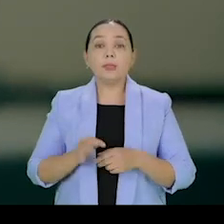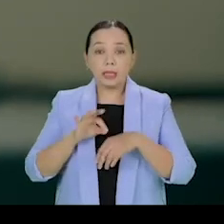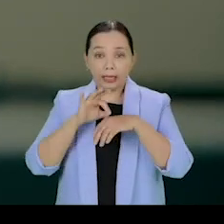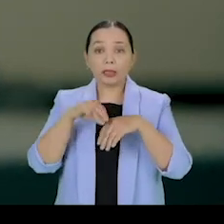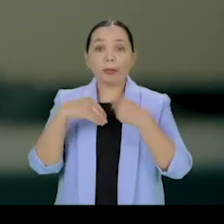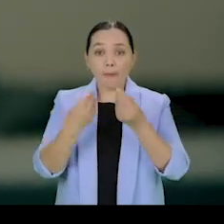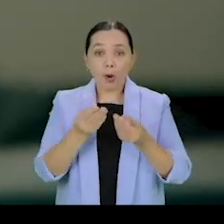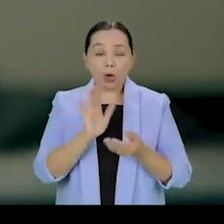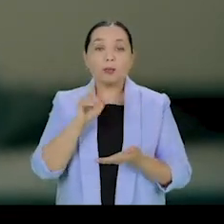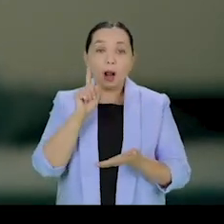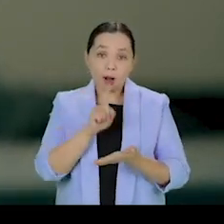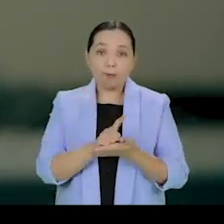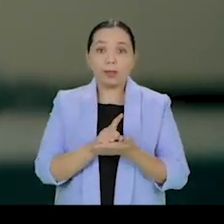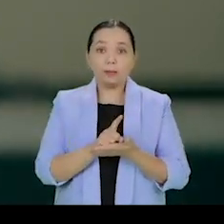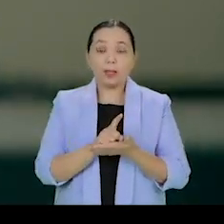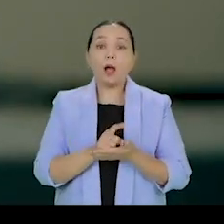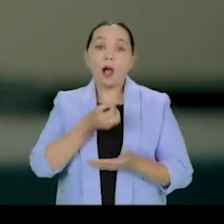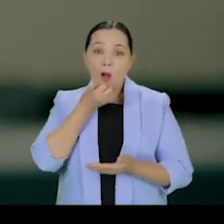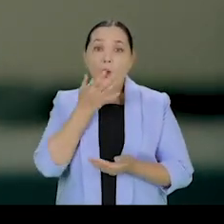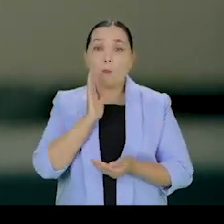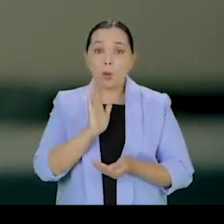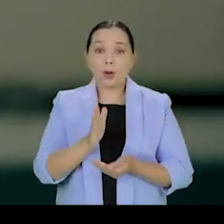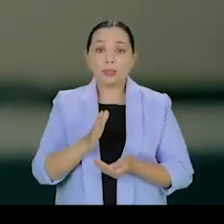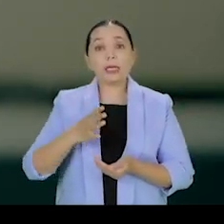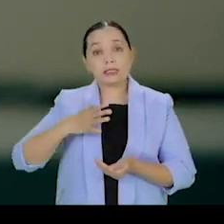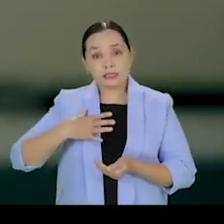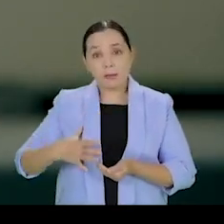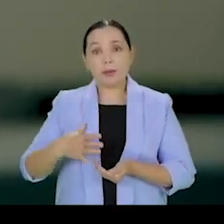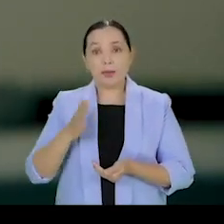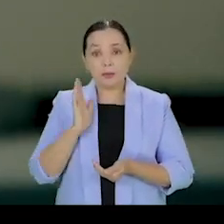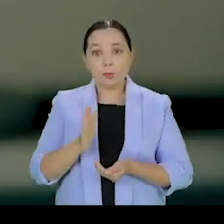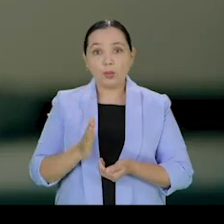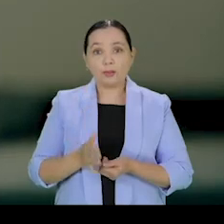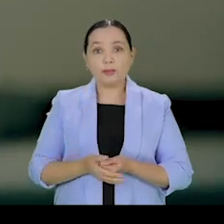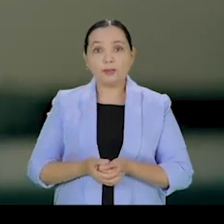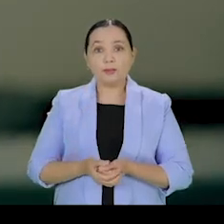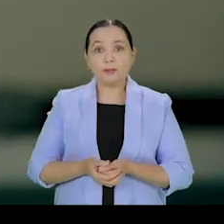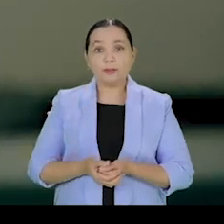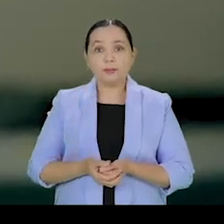yetib boradi. Yetib boradi albatta. Xo'p bo'ladi. Sabrli bo'ling.